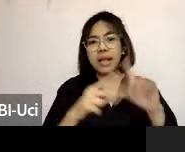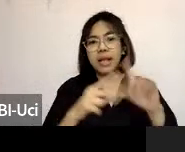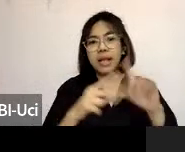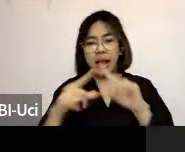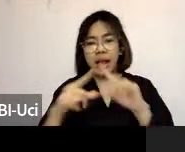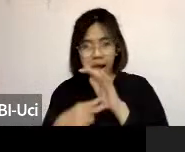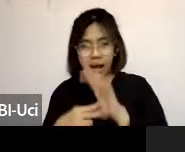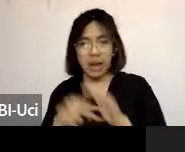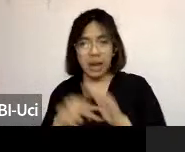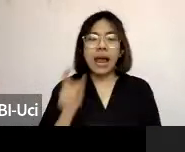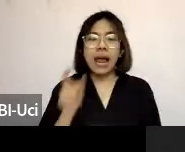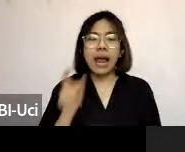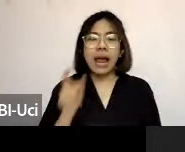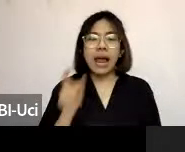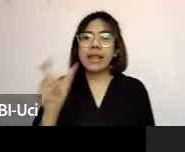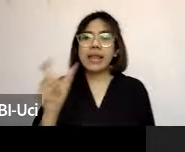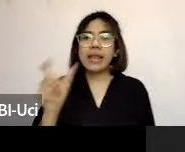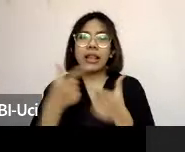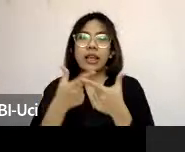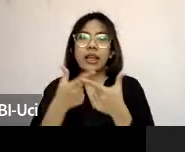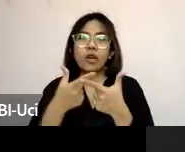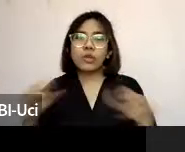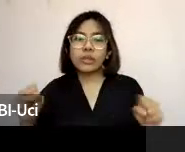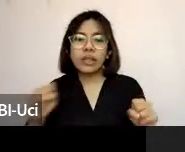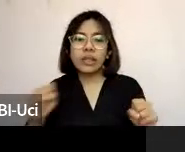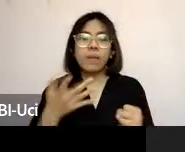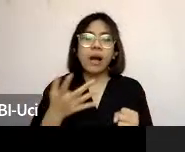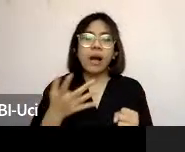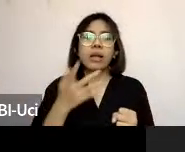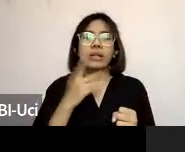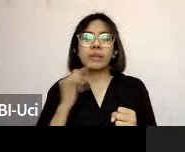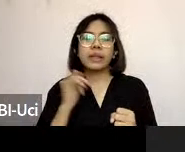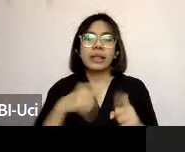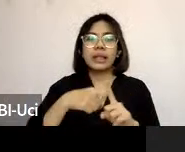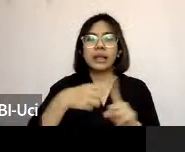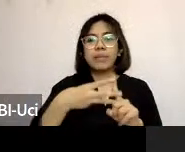adalah Western atau kebijakan itu sendiri atau kebijaksanaan